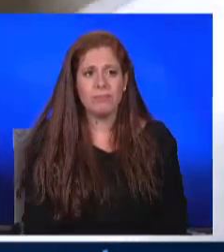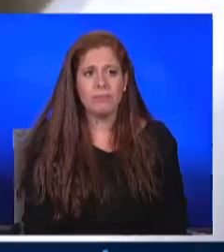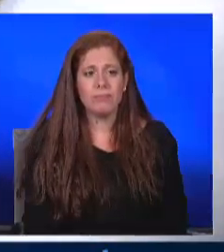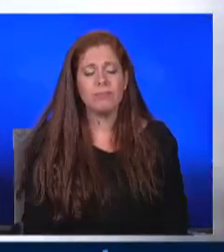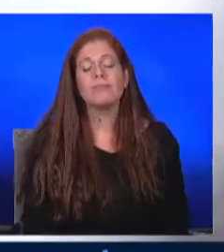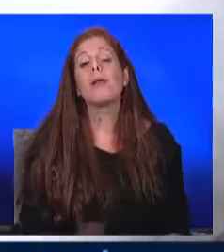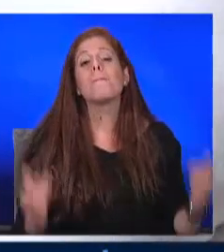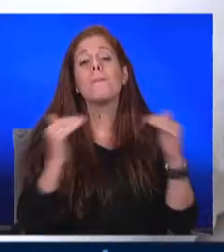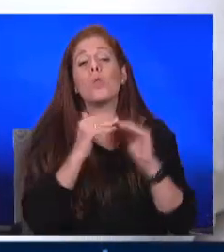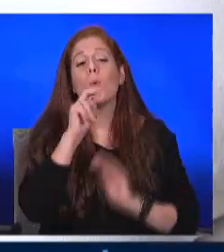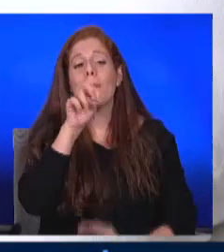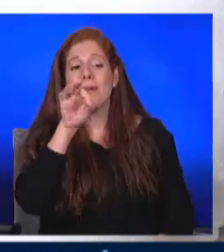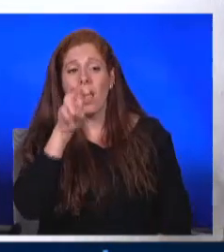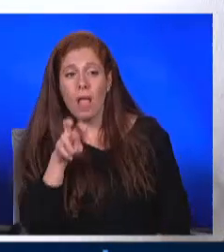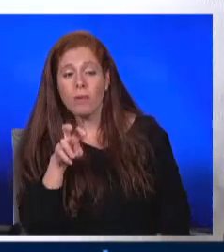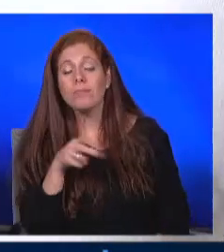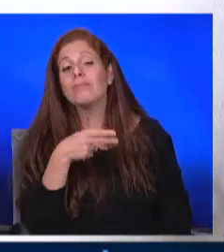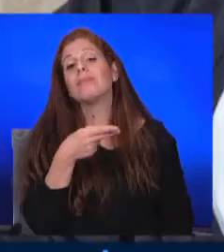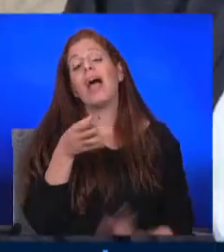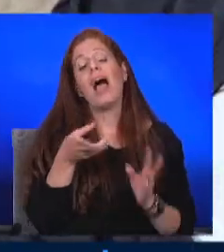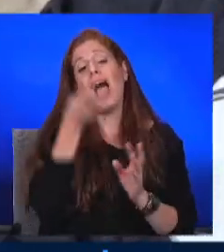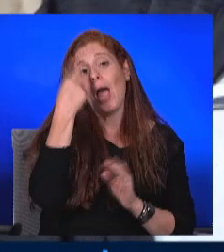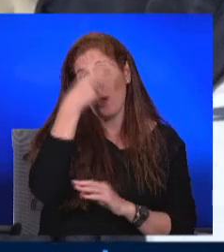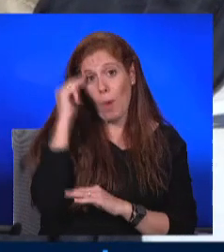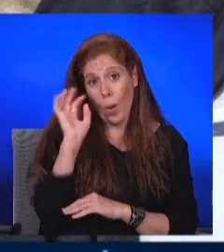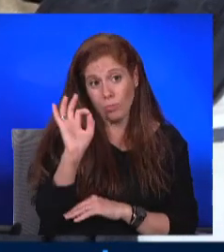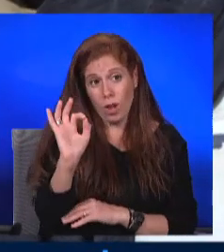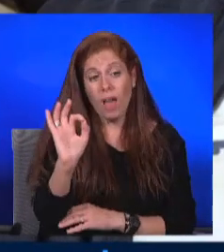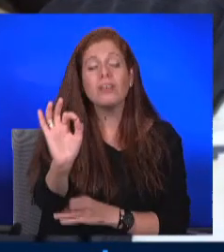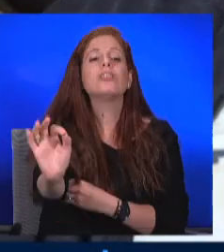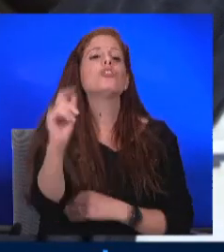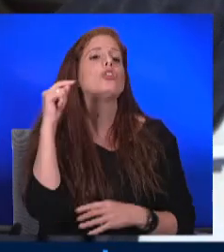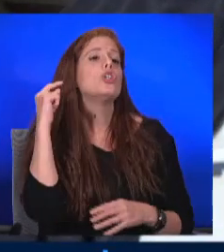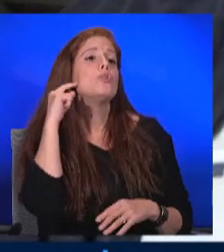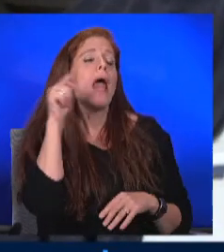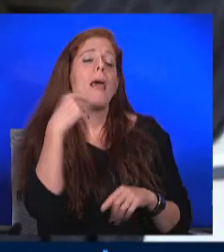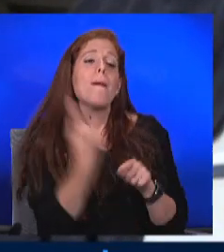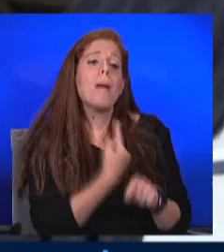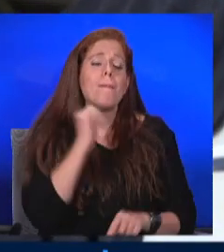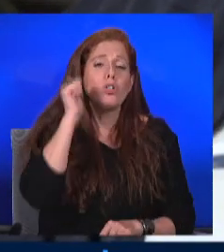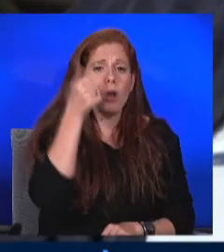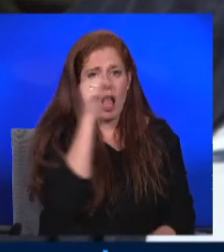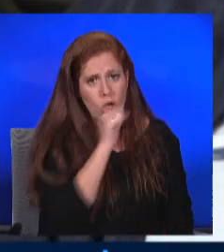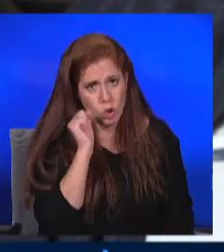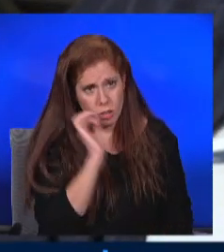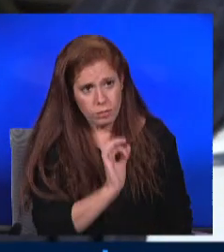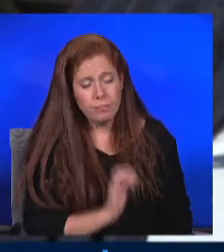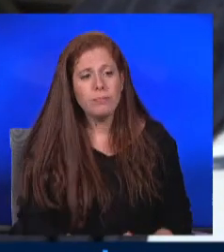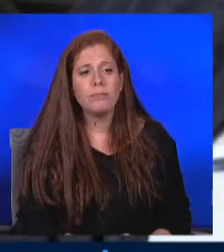בתיאום עם נטע, היינו עם ההורים שלה כשהשמיעה להם בפעם הראשונה את השיר שלה. את